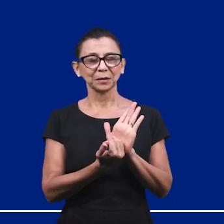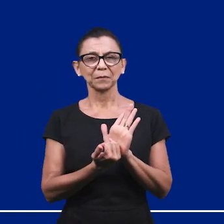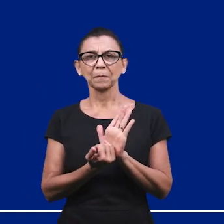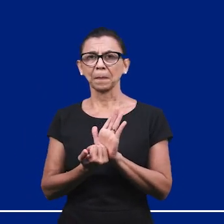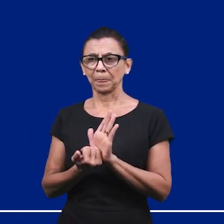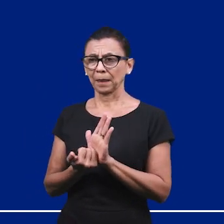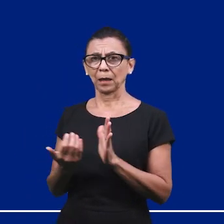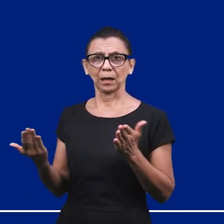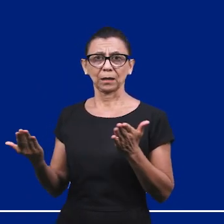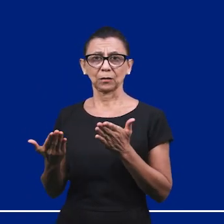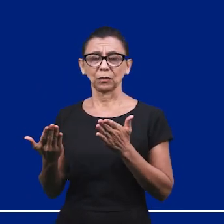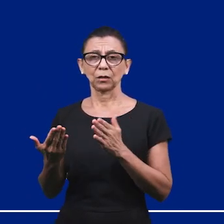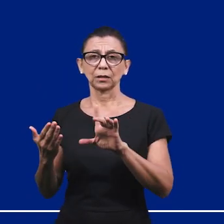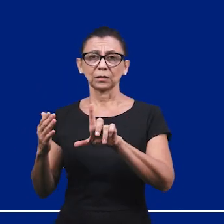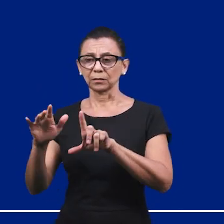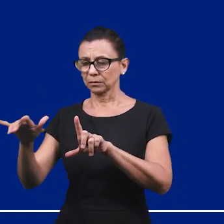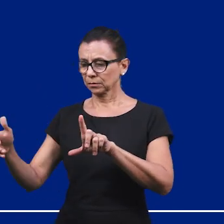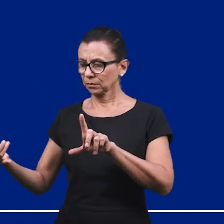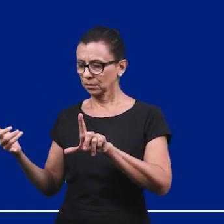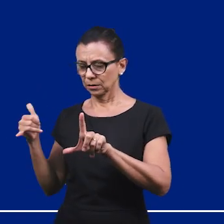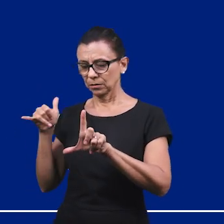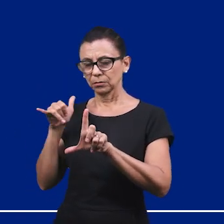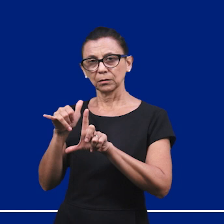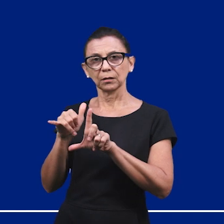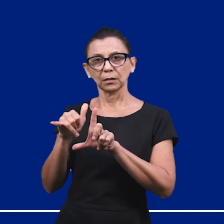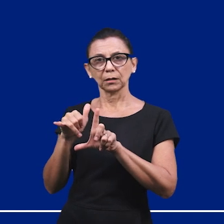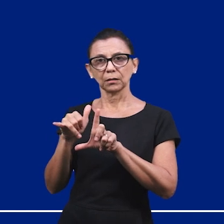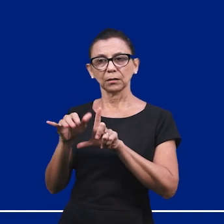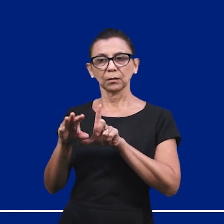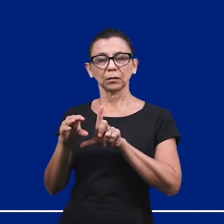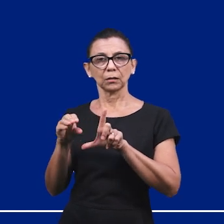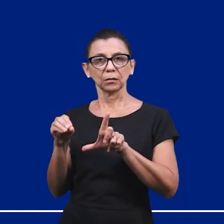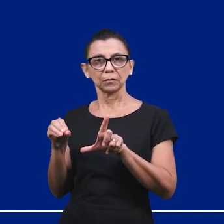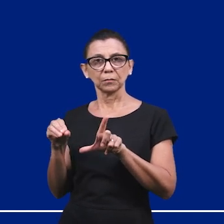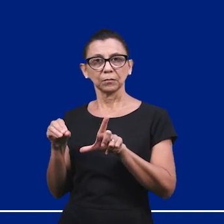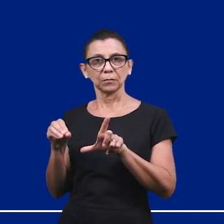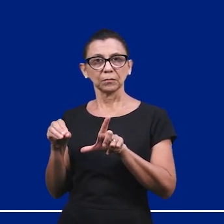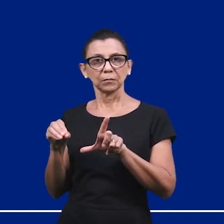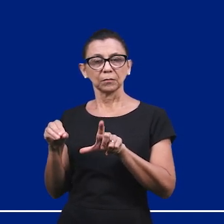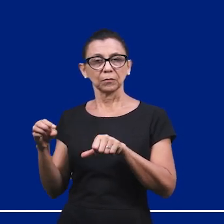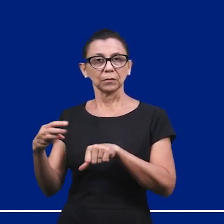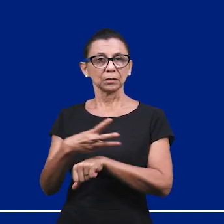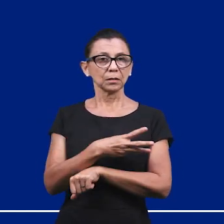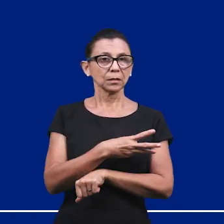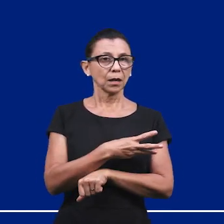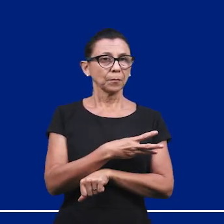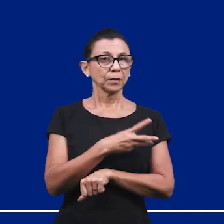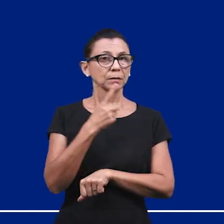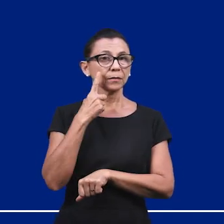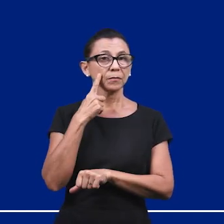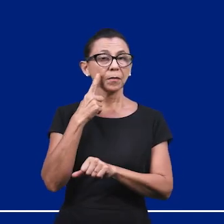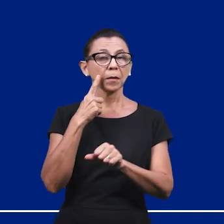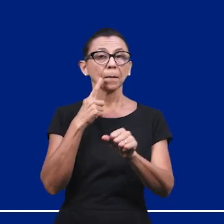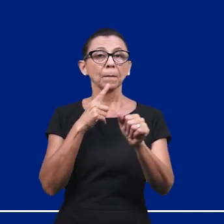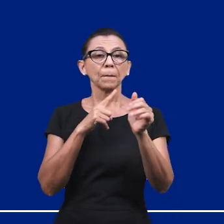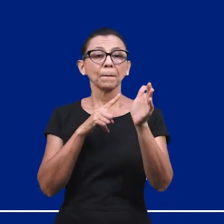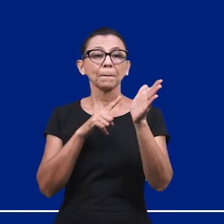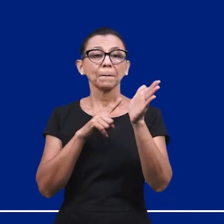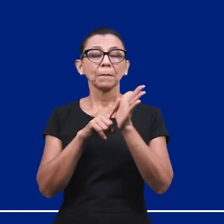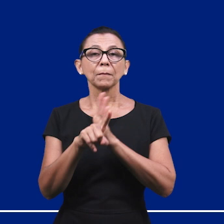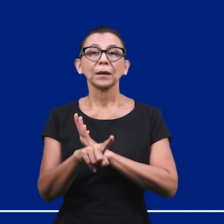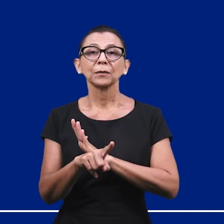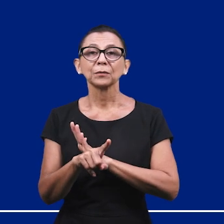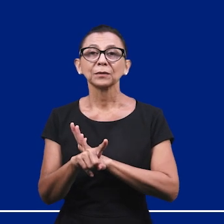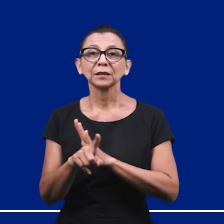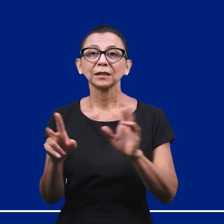du prochain programme. Donc, pointez l'appareil photo de votre smartphone. Vous allez être redirigé vers un message WhatsApp. Il y a une